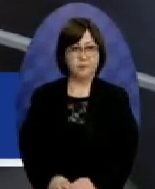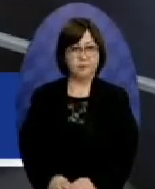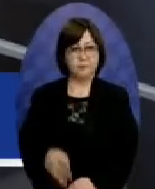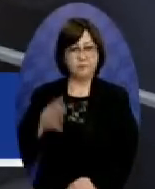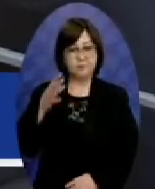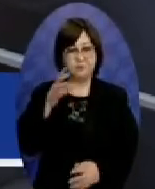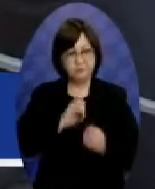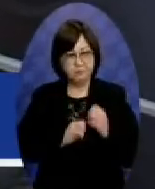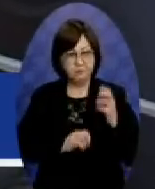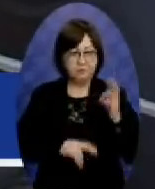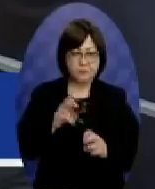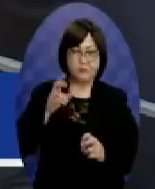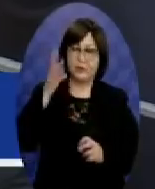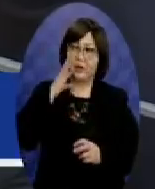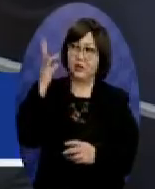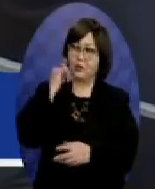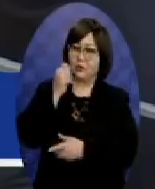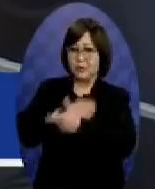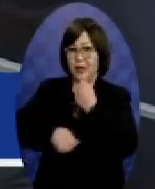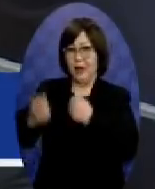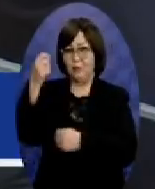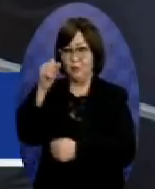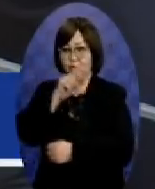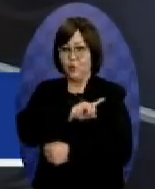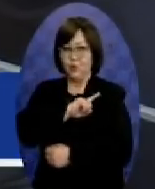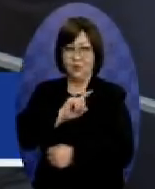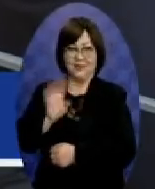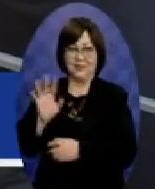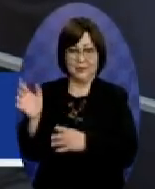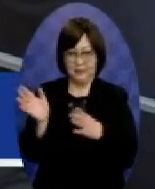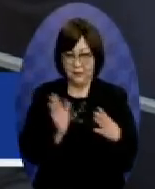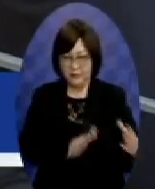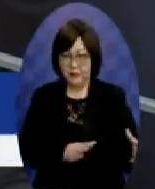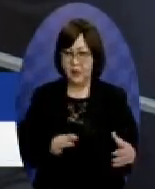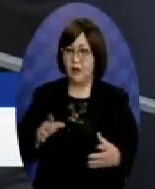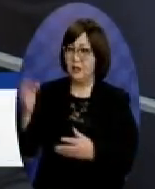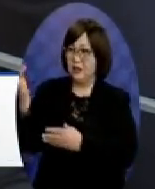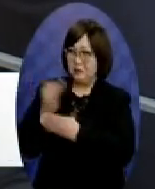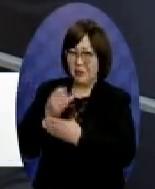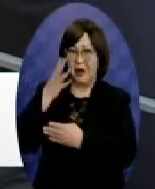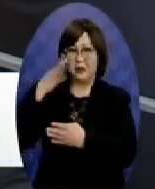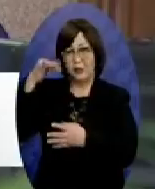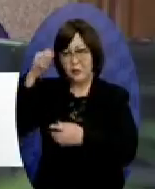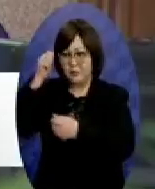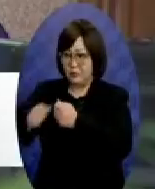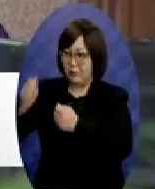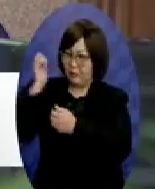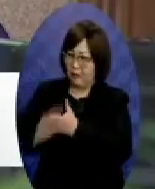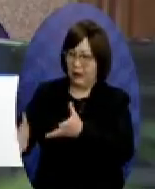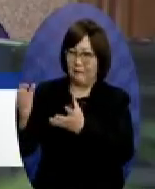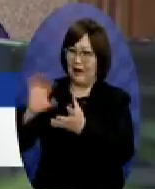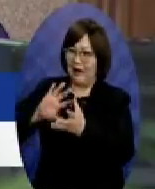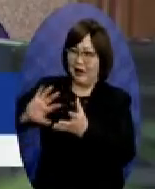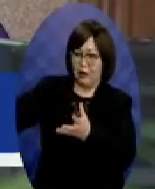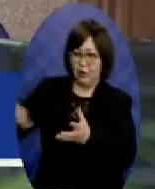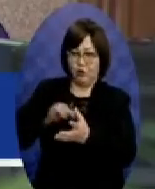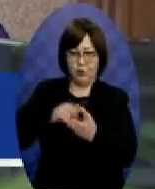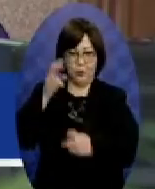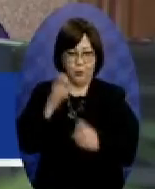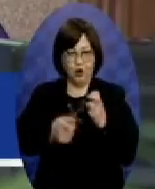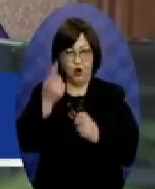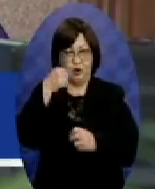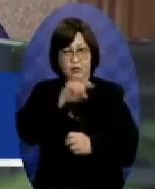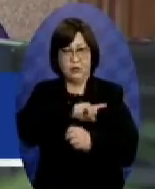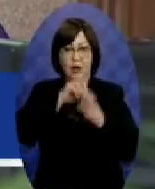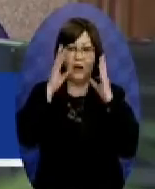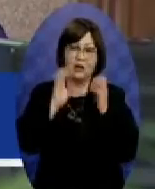илүү энэ импортоор орж ирж байгаа энэ юмнуудаа орлох тэр үйлдвэрлэлийн чиглэлийн юмдыг хөгжүүлэх хэрэгтэй юм байл л. Төрийн захиргааны төв байгуулга нь